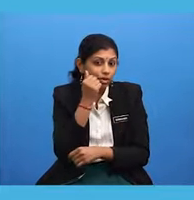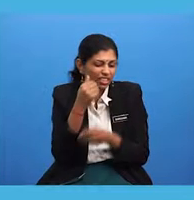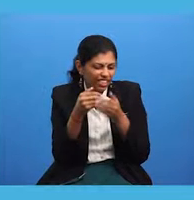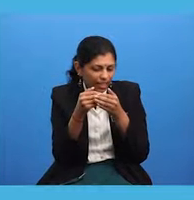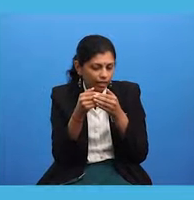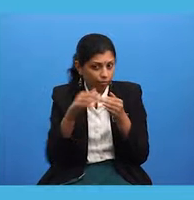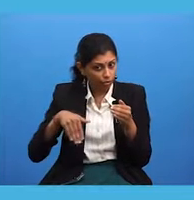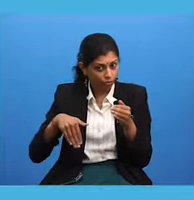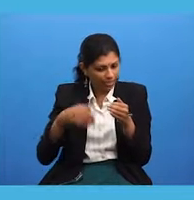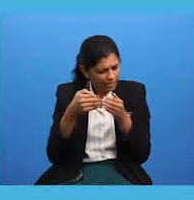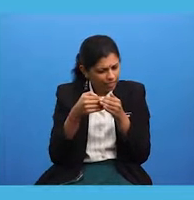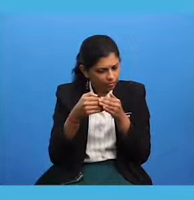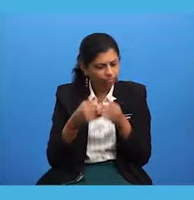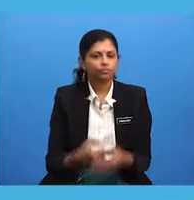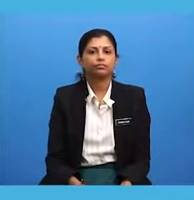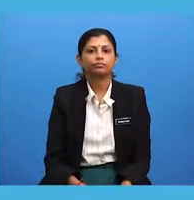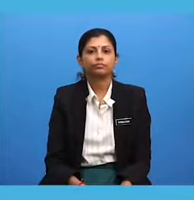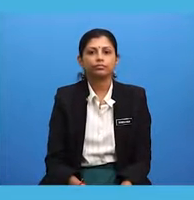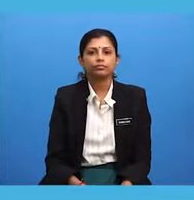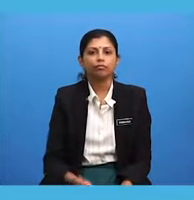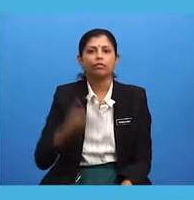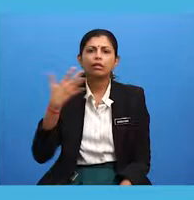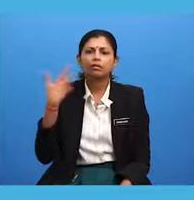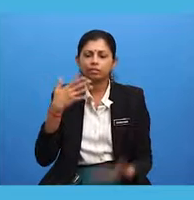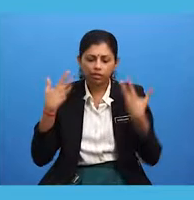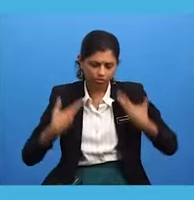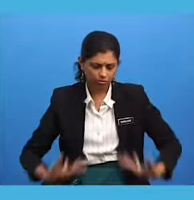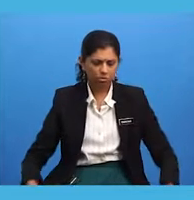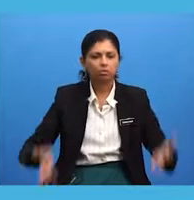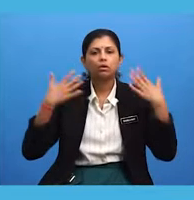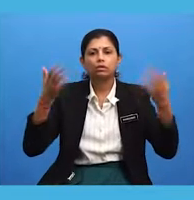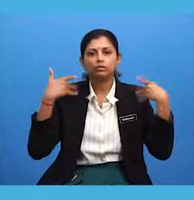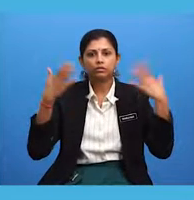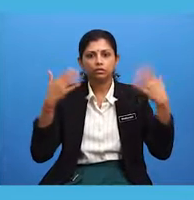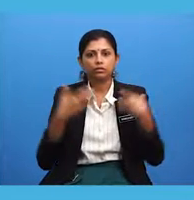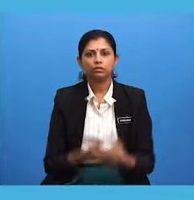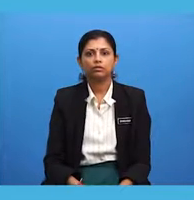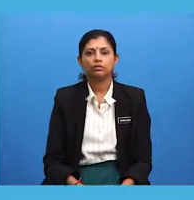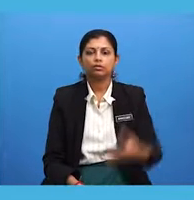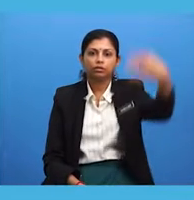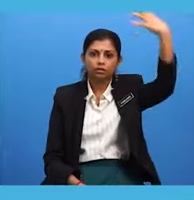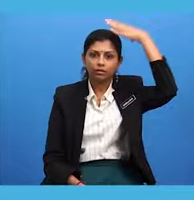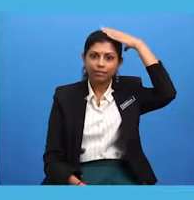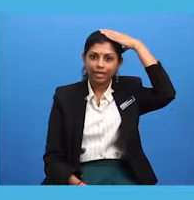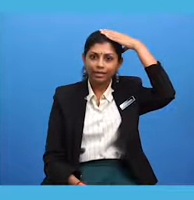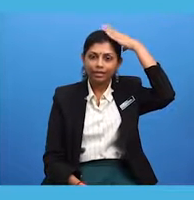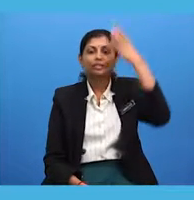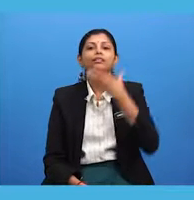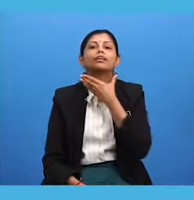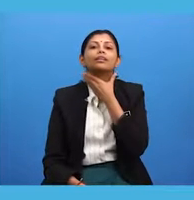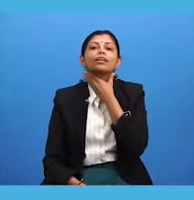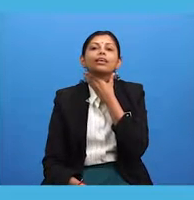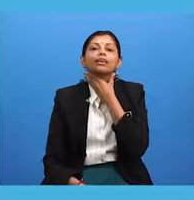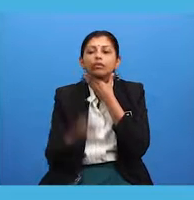termasuklah berasa panas pada keseluruhan badan, terutamanya pada kepala